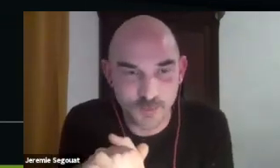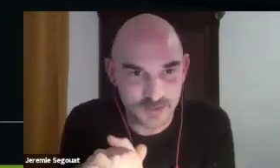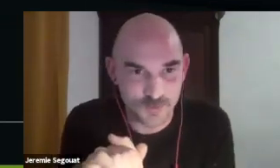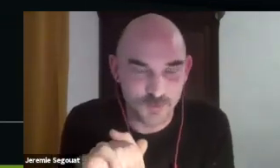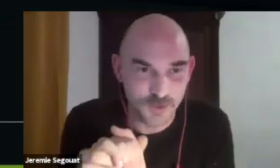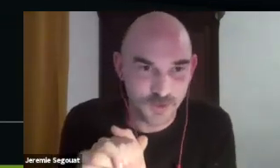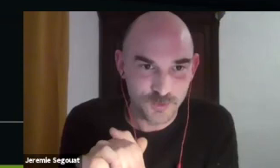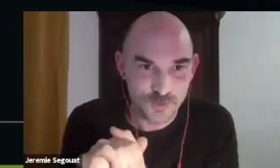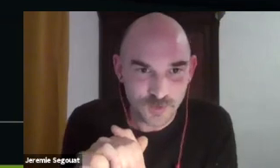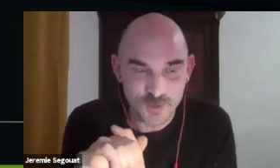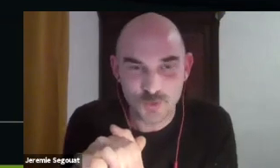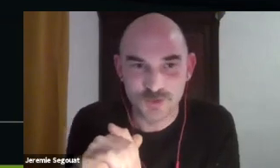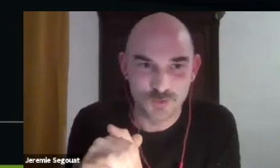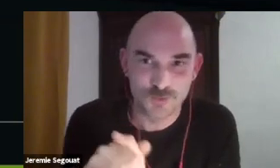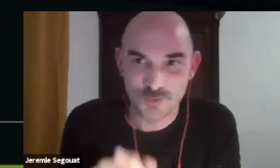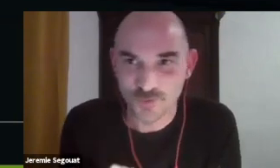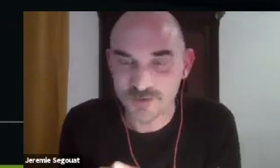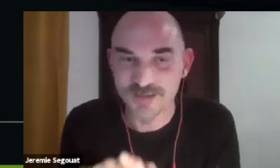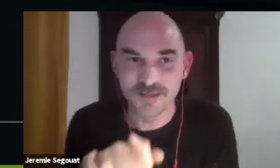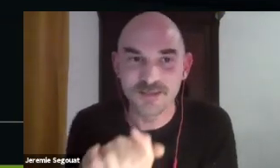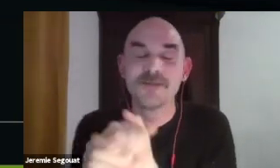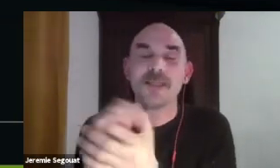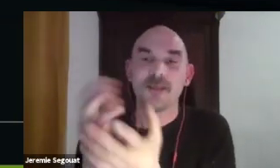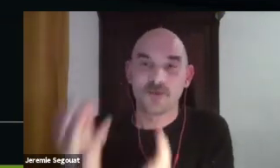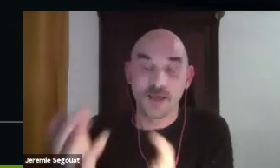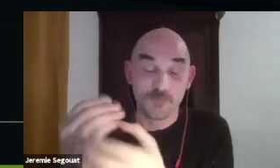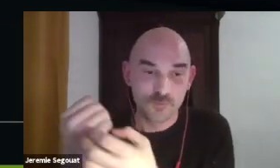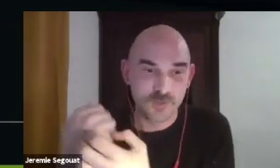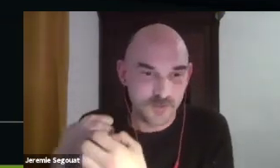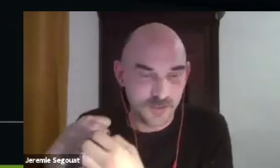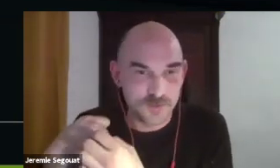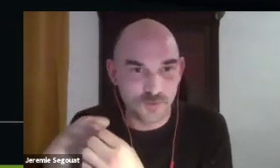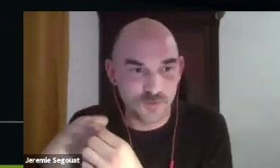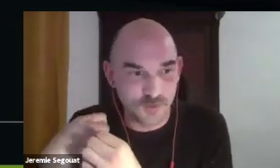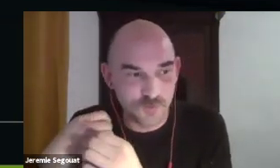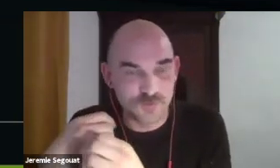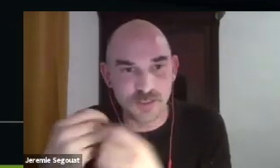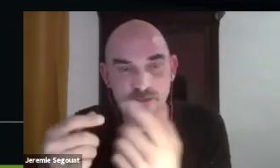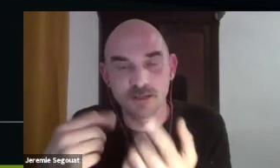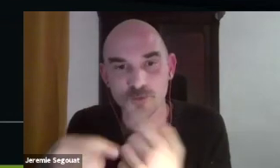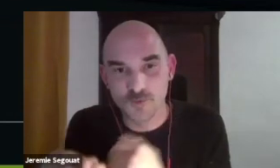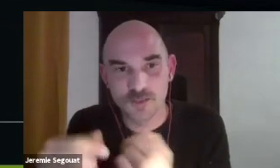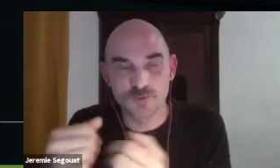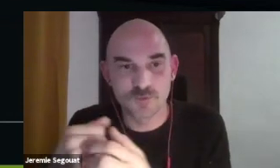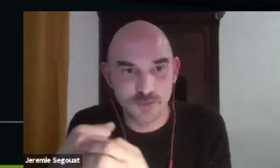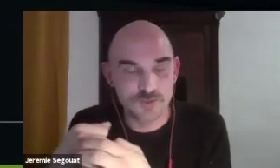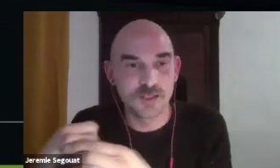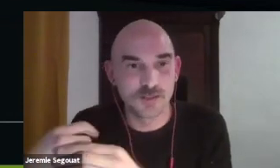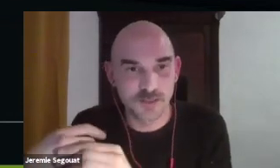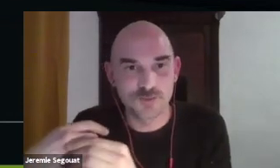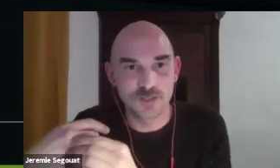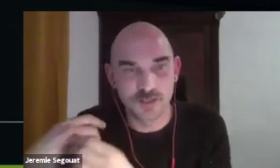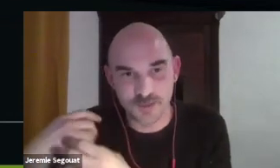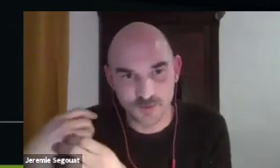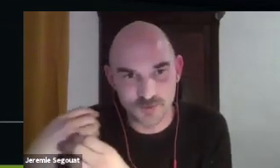saluer la présence de ma collègue de Sandrine Schwartz ce soir qui a beaucoup travaillé sur notamment tout ce qui était la communication dialogique